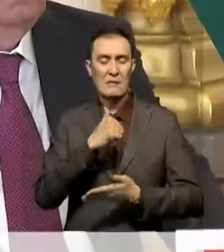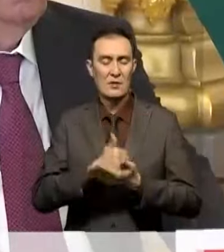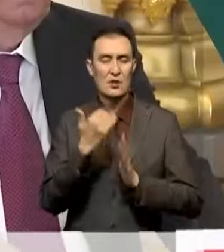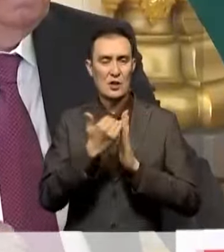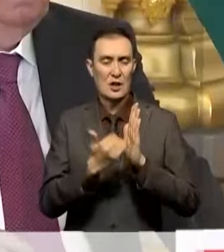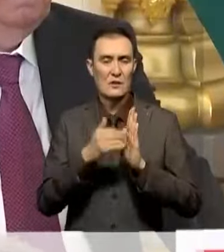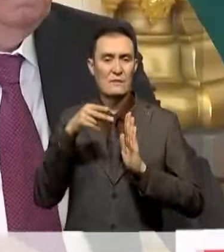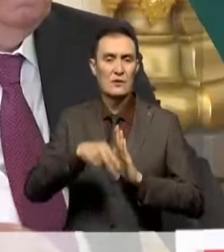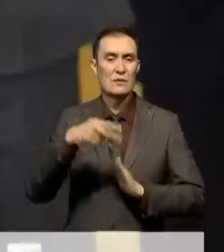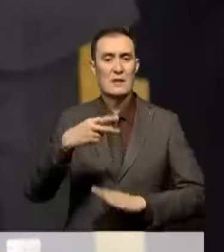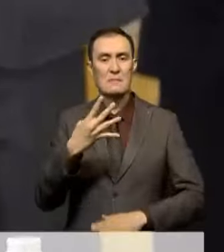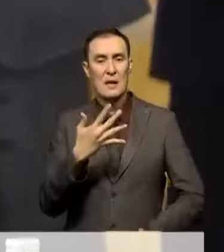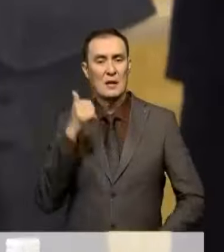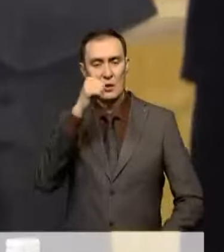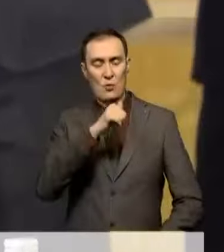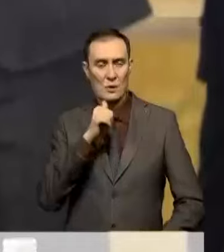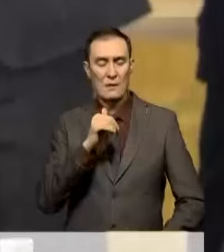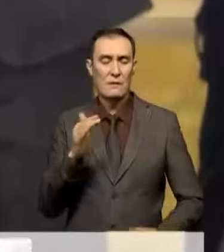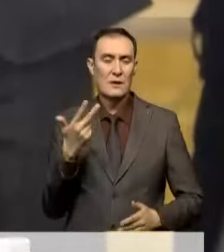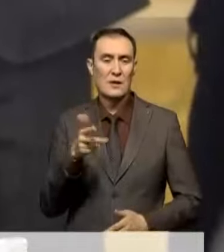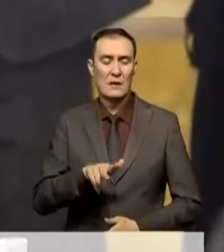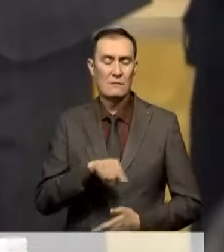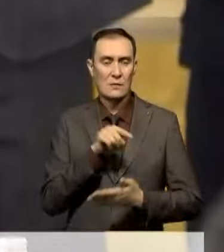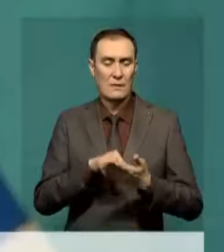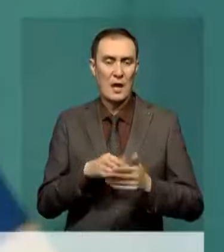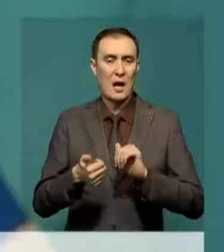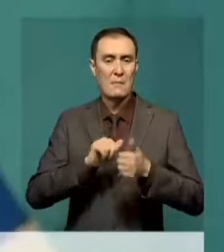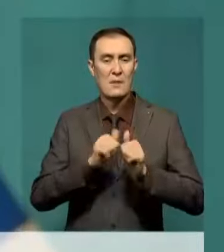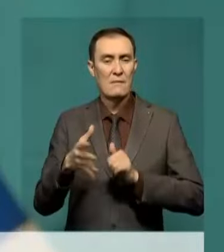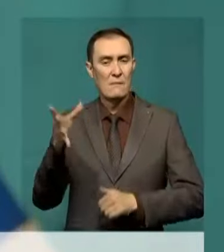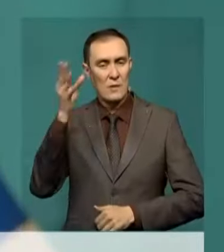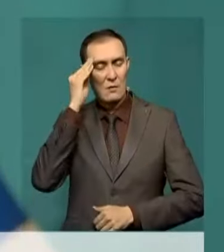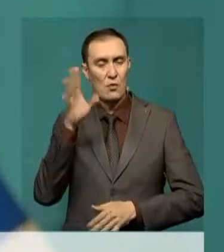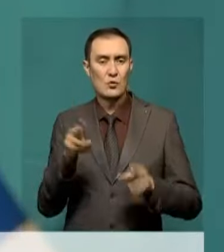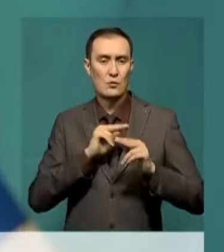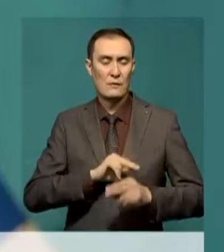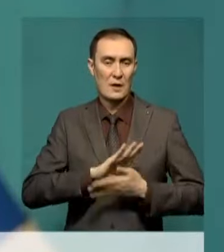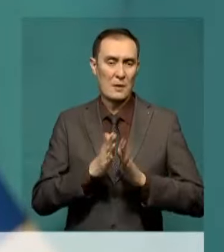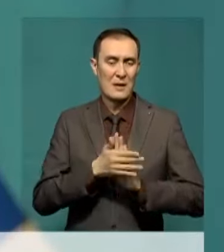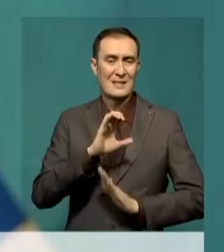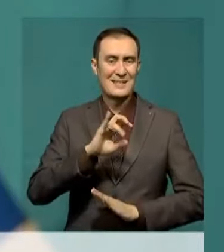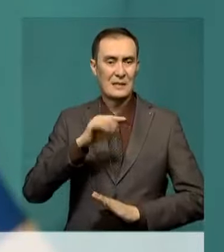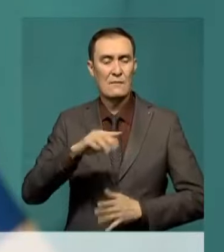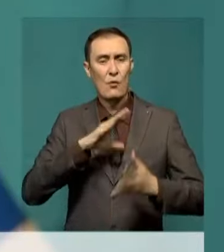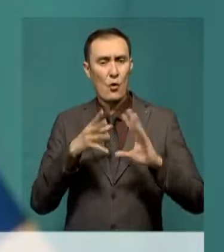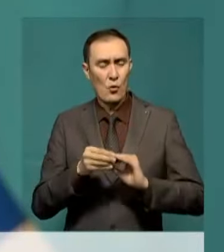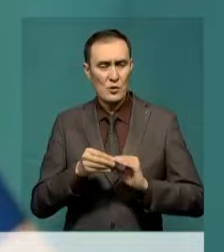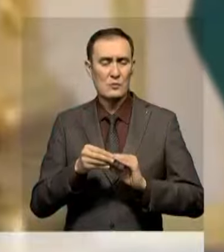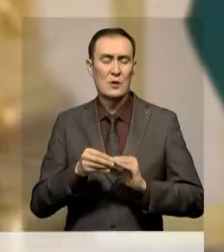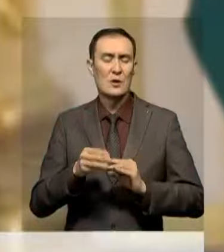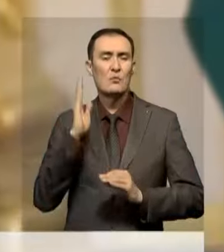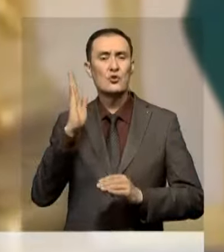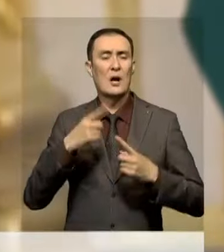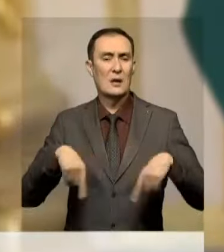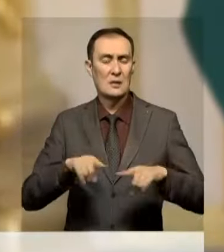на 2025. В узком три вопроса. Во-первых, обмен мнениями о сотрудничестве в рамках СНГ и в целом судьба самой